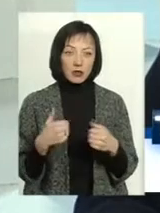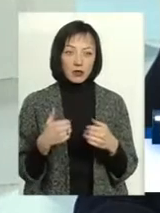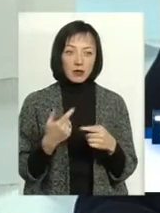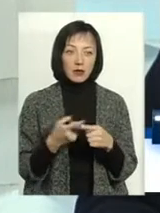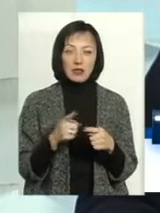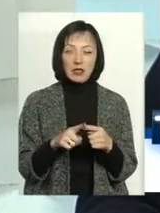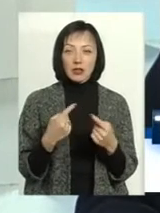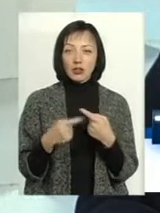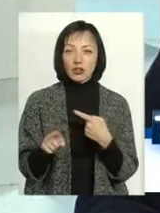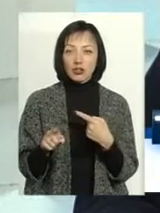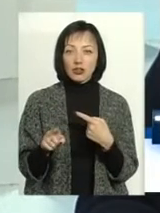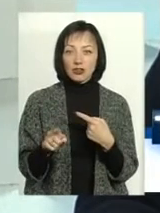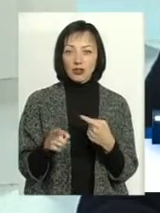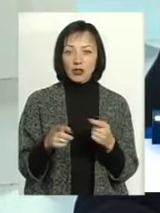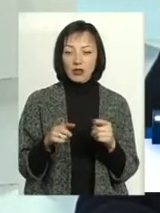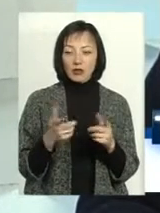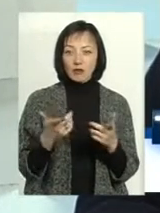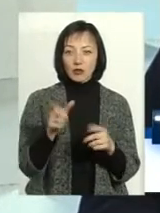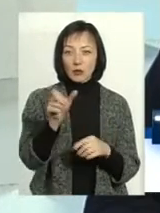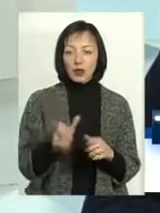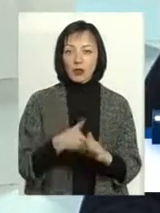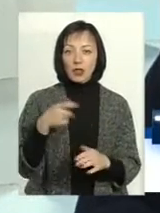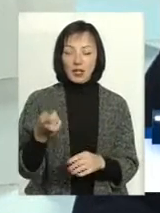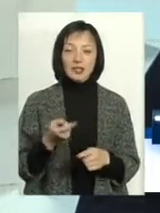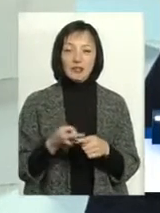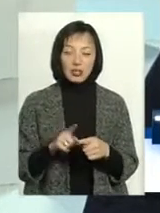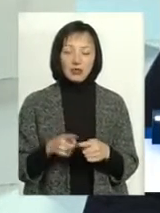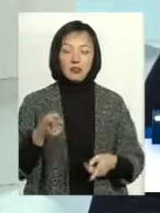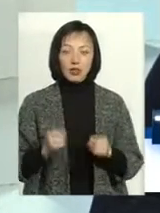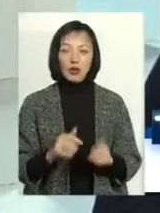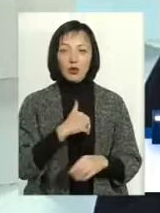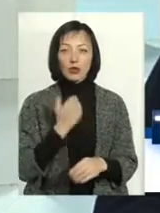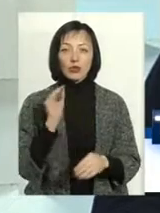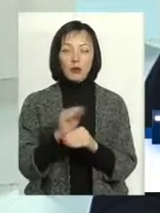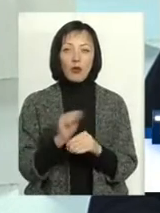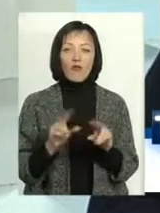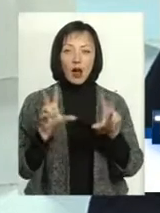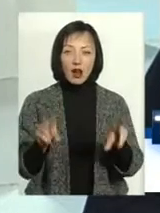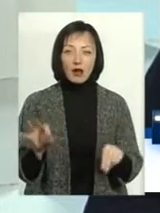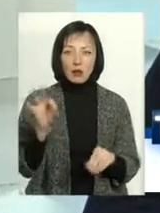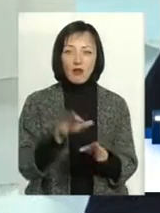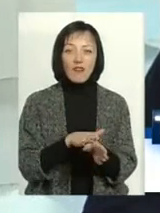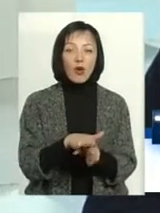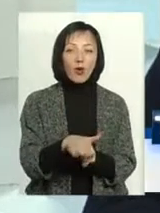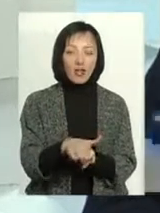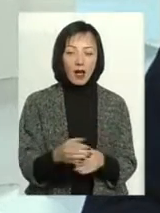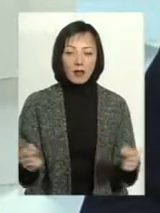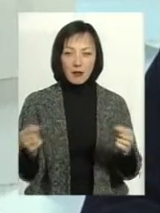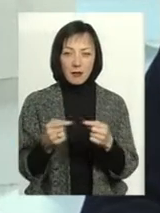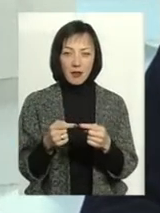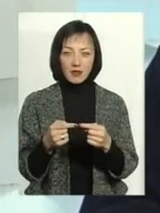суб'єкт подання і так далі, і тому подібне. Звичайно, що хотілося б ще додаткових гарантій стосовно виконання